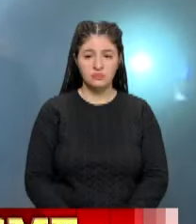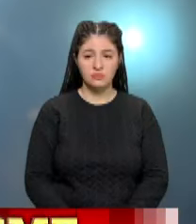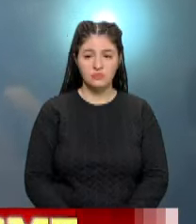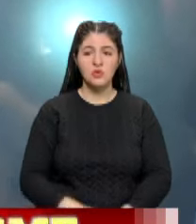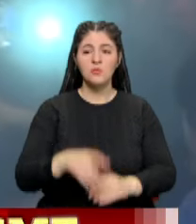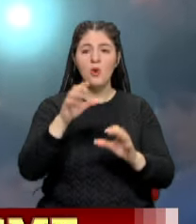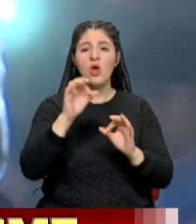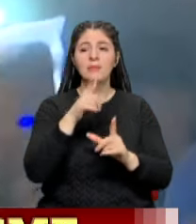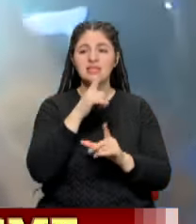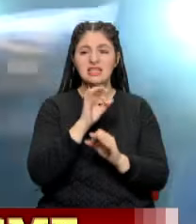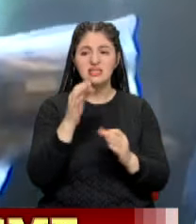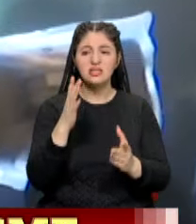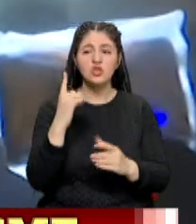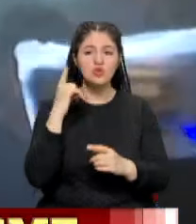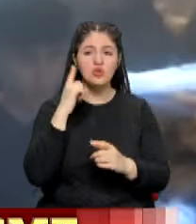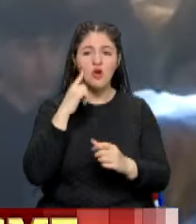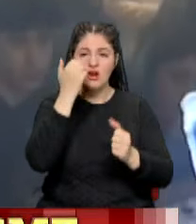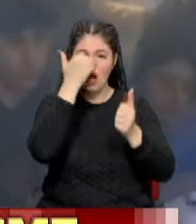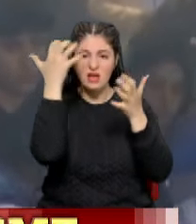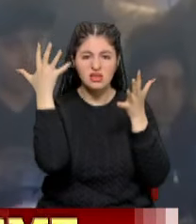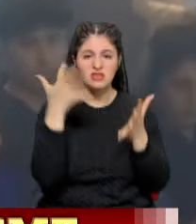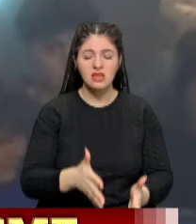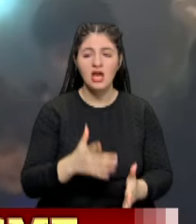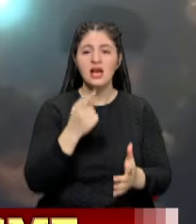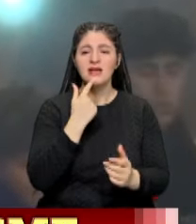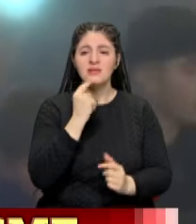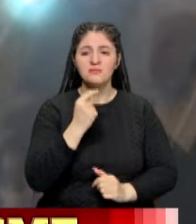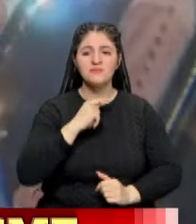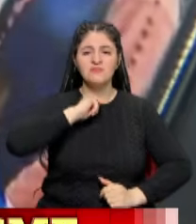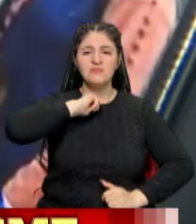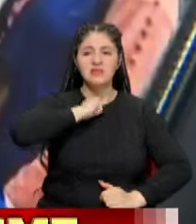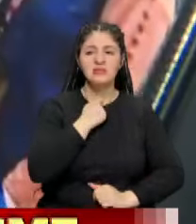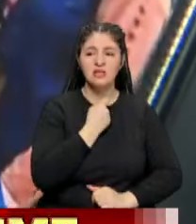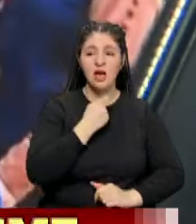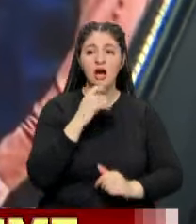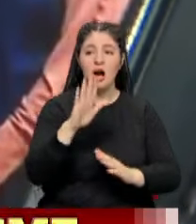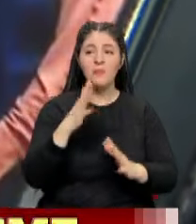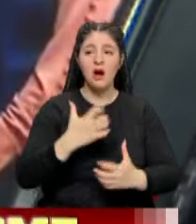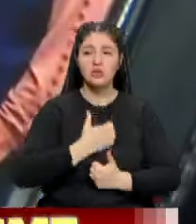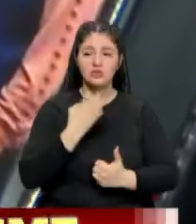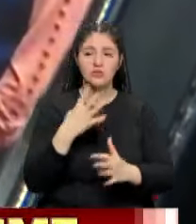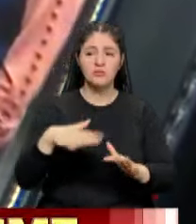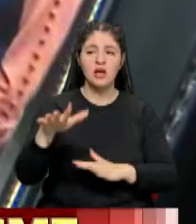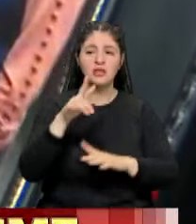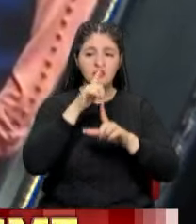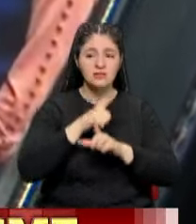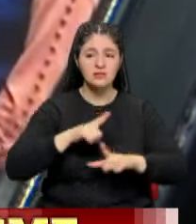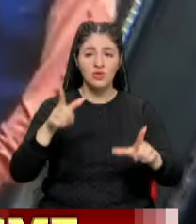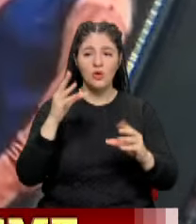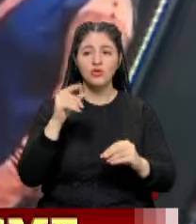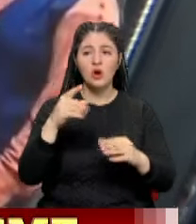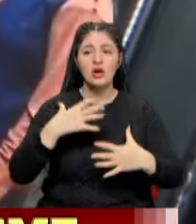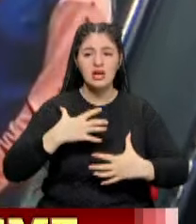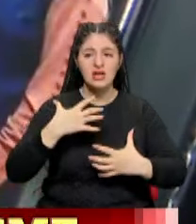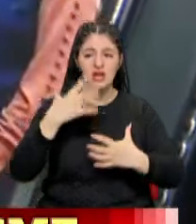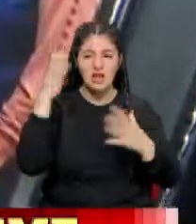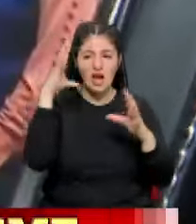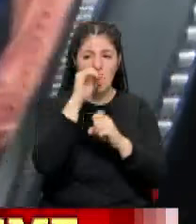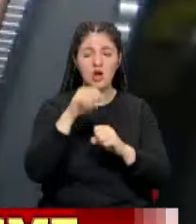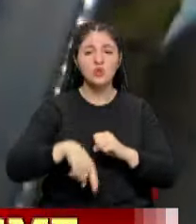Bu öyle bir sessizlik ki kulakları kanattı. Kelimeler çıkmadı düğüm olmuş boğazlardan ama acı dört bir yanda yankılandı. O karanlık günün